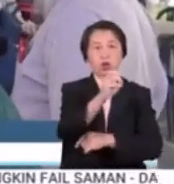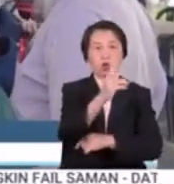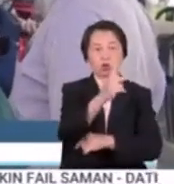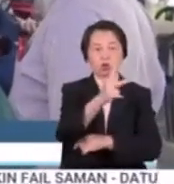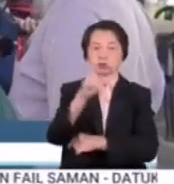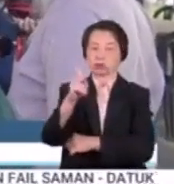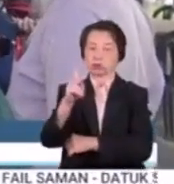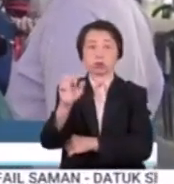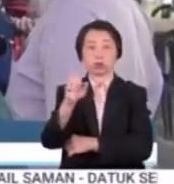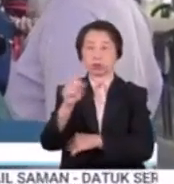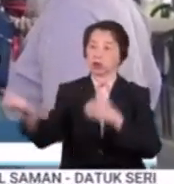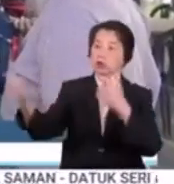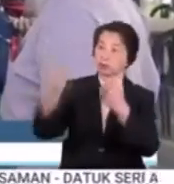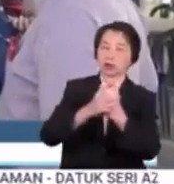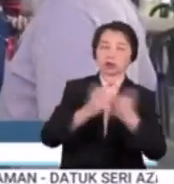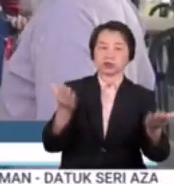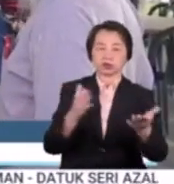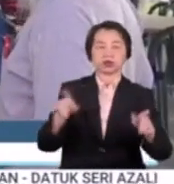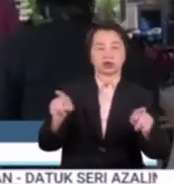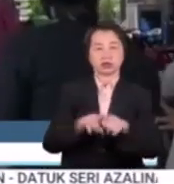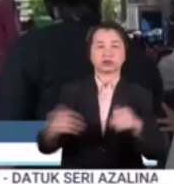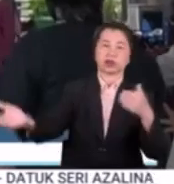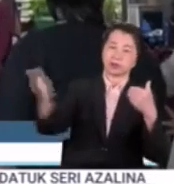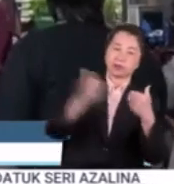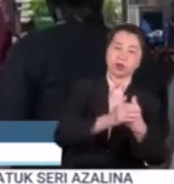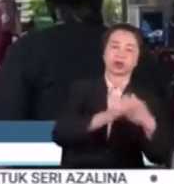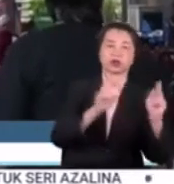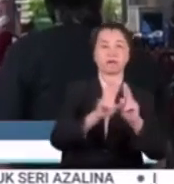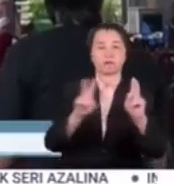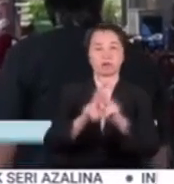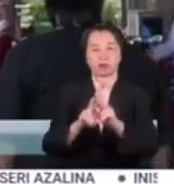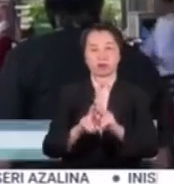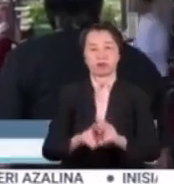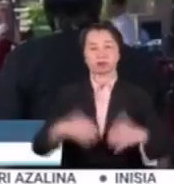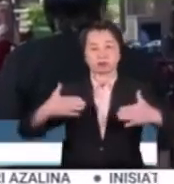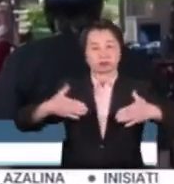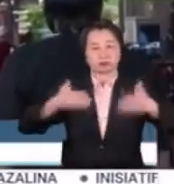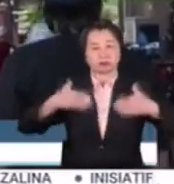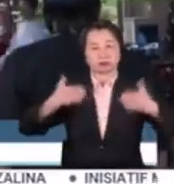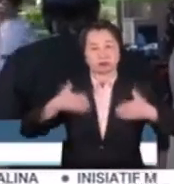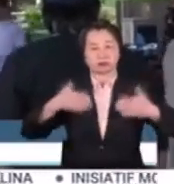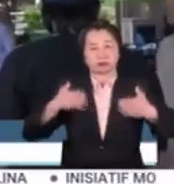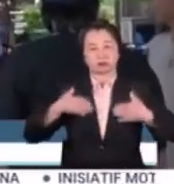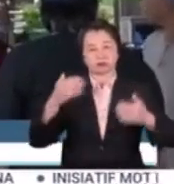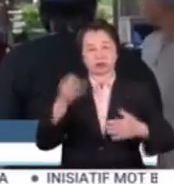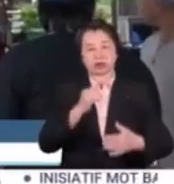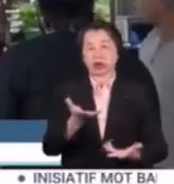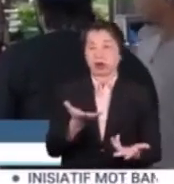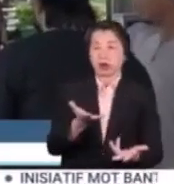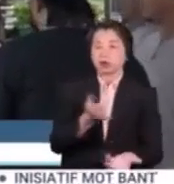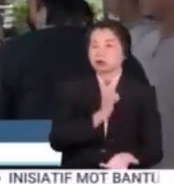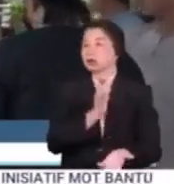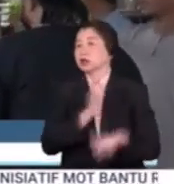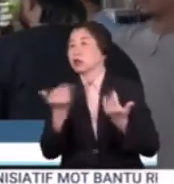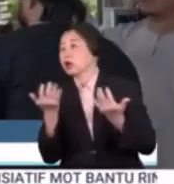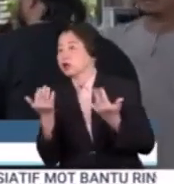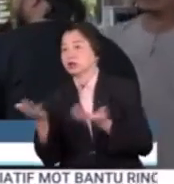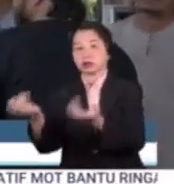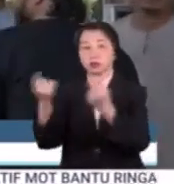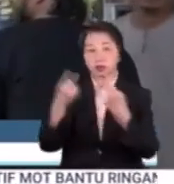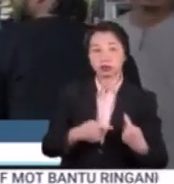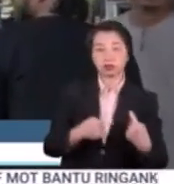balik sirih, ibarat sirih pulang ke gagang. Gembira dan teruja lah dengan